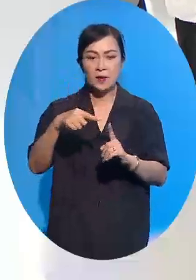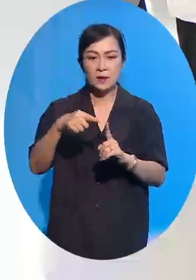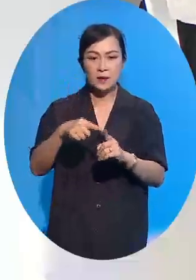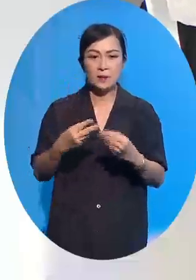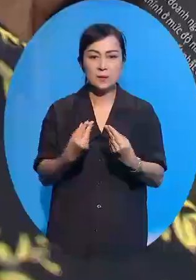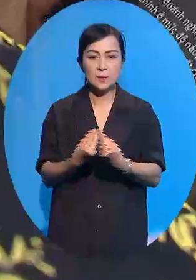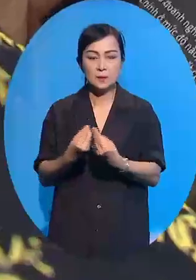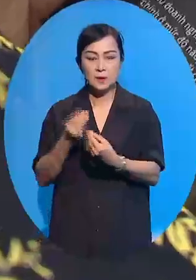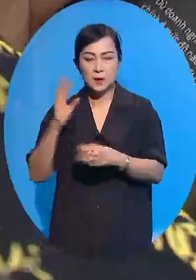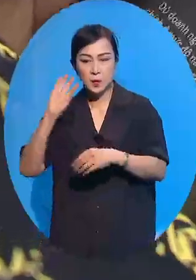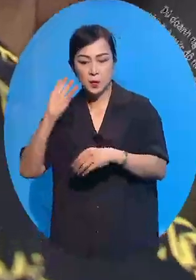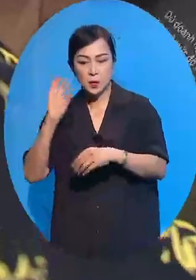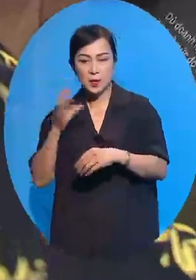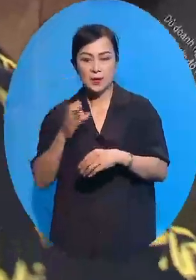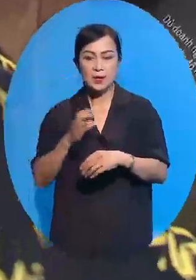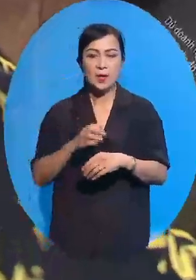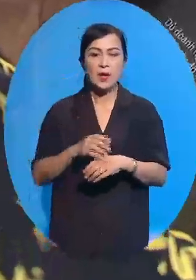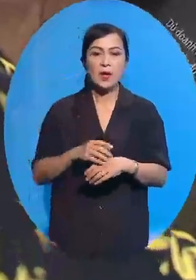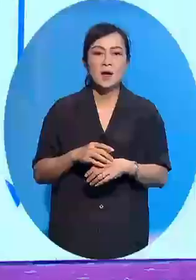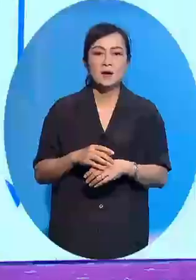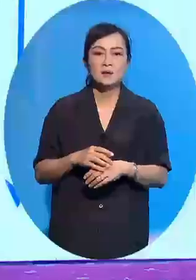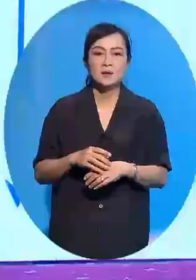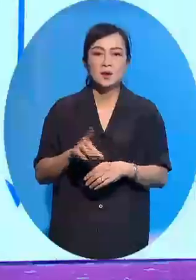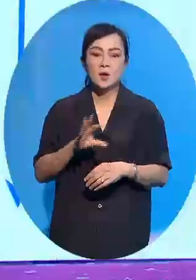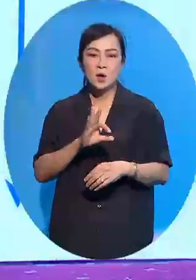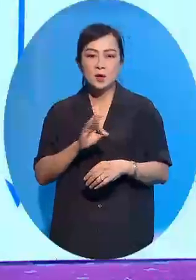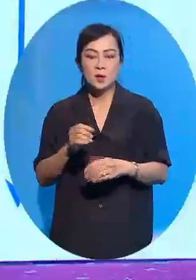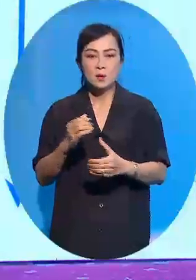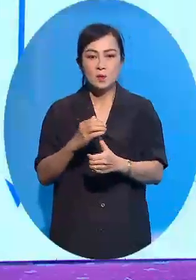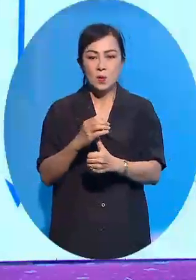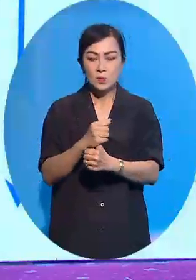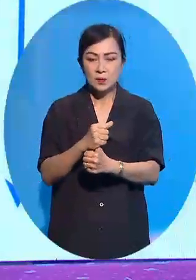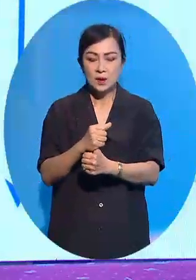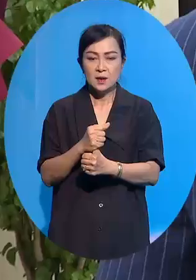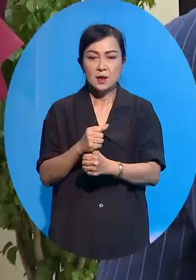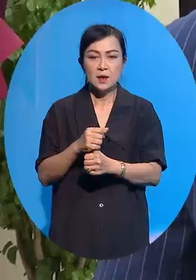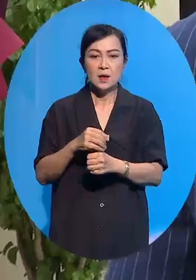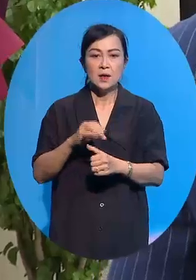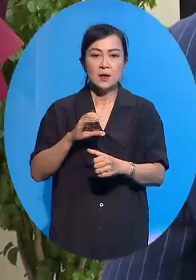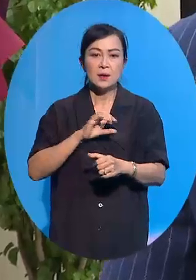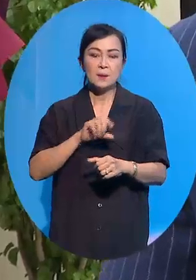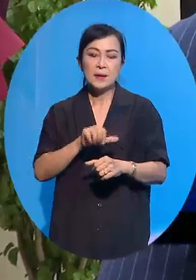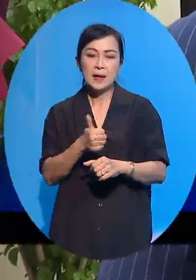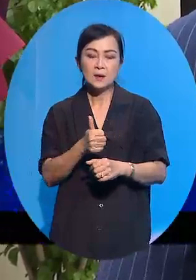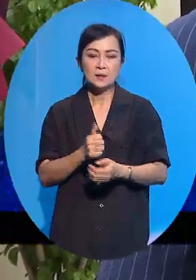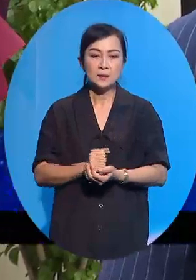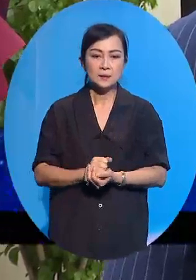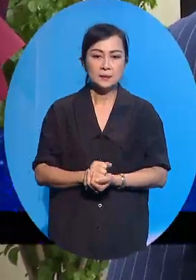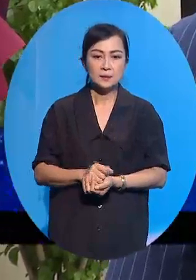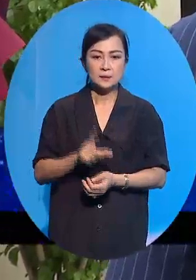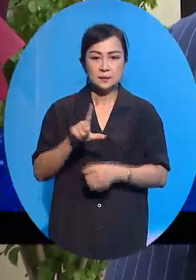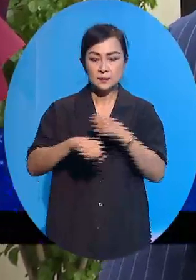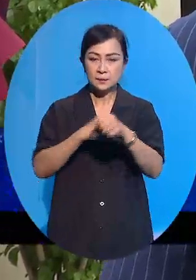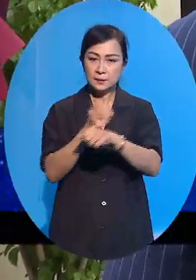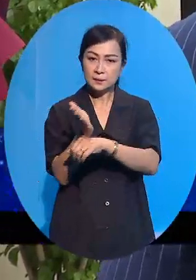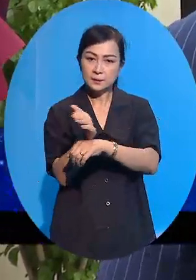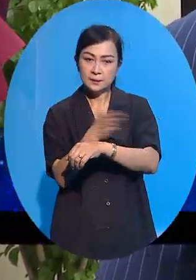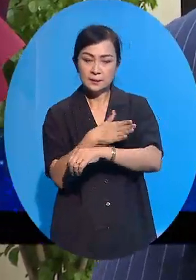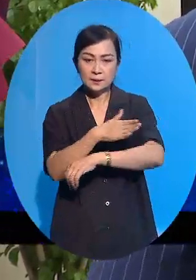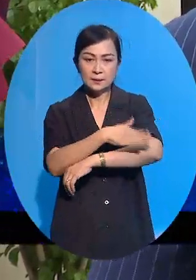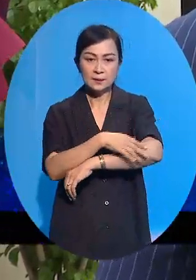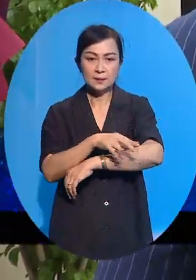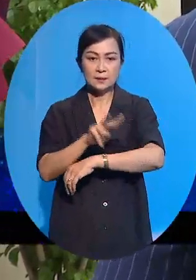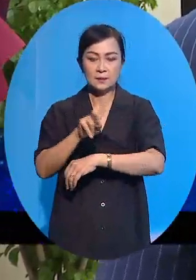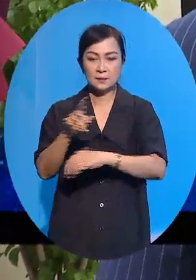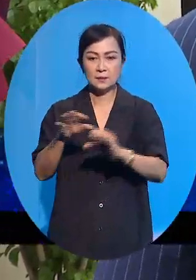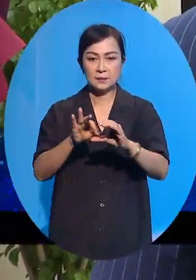các nhà đầu tư quốc tế, dù đang có quy mô, cấu trúc, mục tiêu hay tài chính ở mức độ nào. Trong 7 năm vừa qua, chúng tôi đã giúp 21